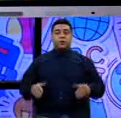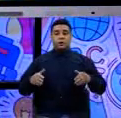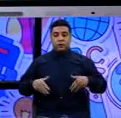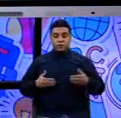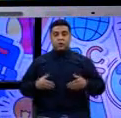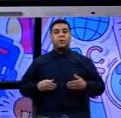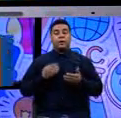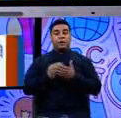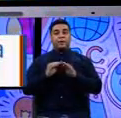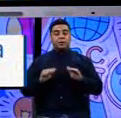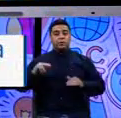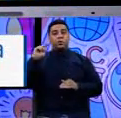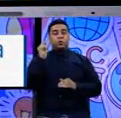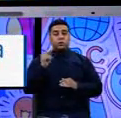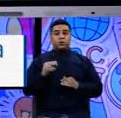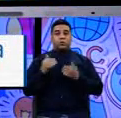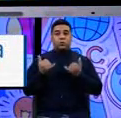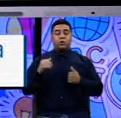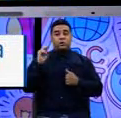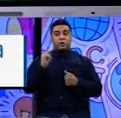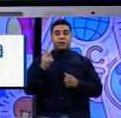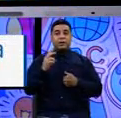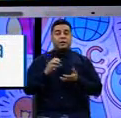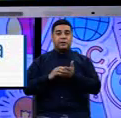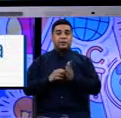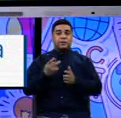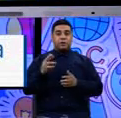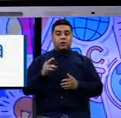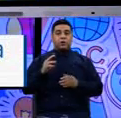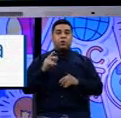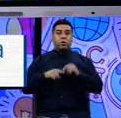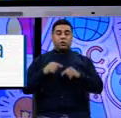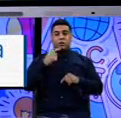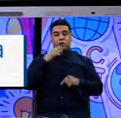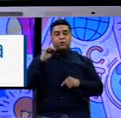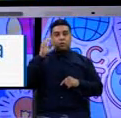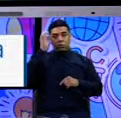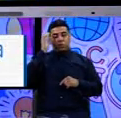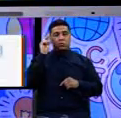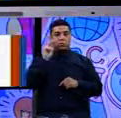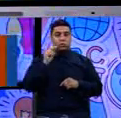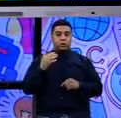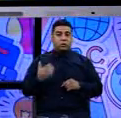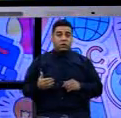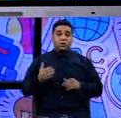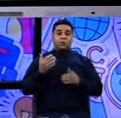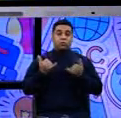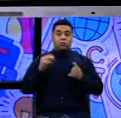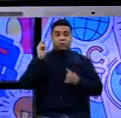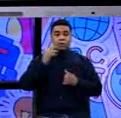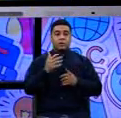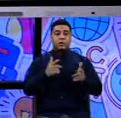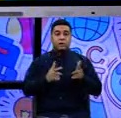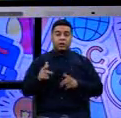Assalomu alaykum aziz o'quvchilar. Navbatdagi darsimiz 2-sinflarda ona tili va o'qish savodxonligi darsi. Darsga